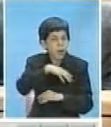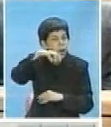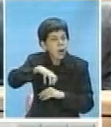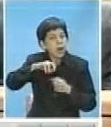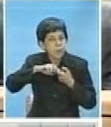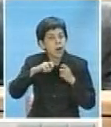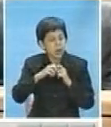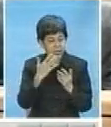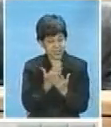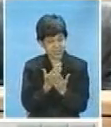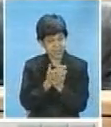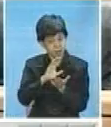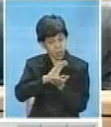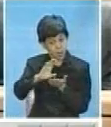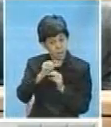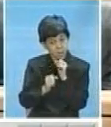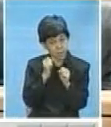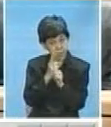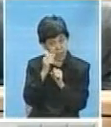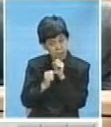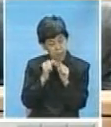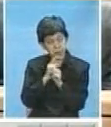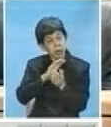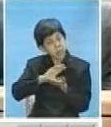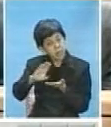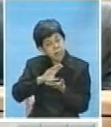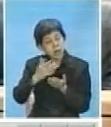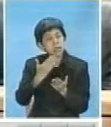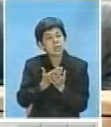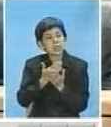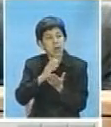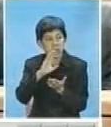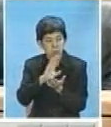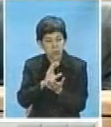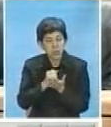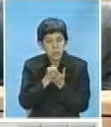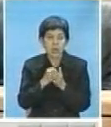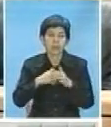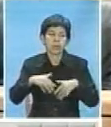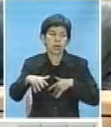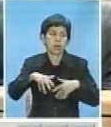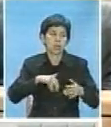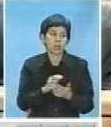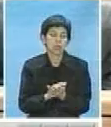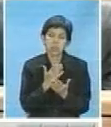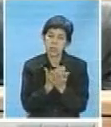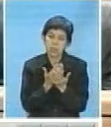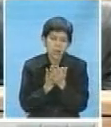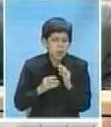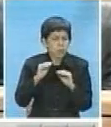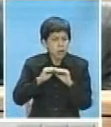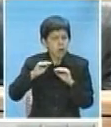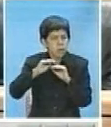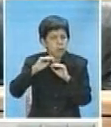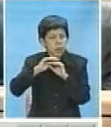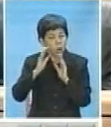ว่างบประมาณแต่ละปีถ้าเรามาดูให้กับกองทุนเพื่อพี่น้องประชาชนนะครับมันเพิ่มขึ้นทุกปีครับแต่จ